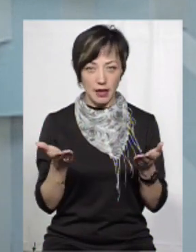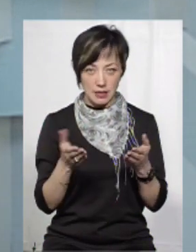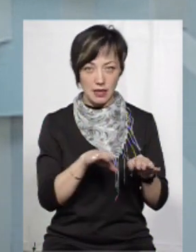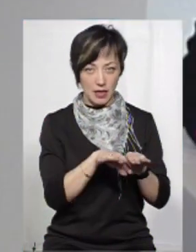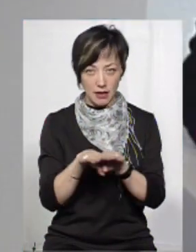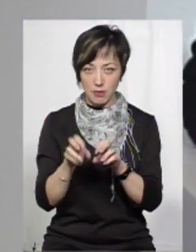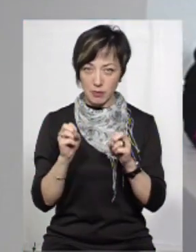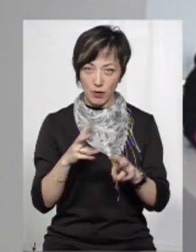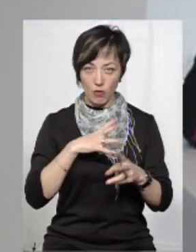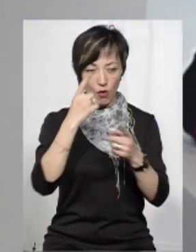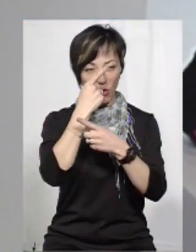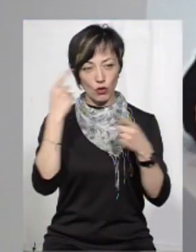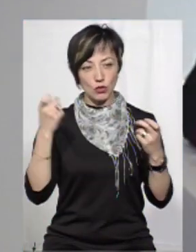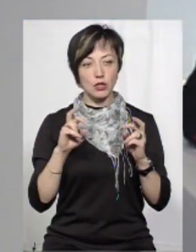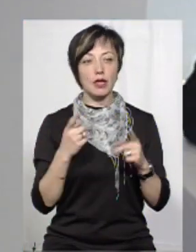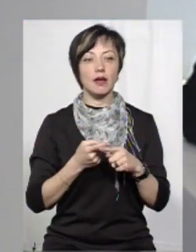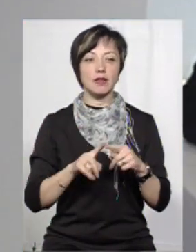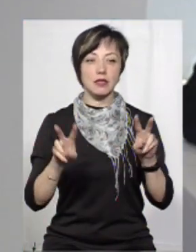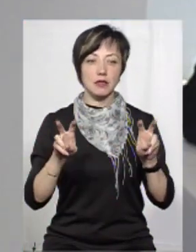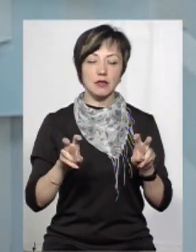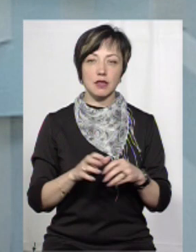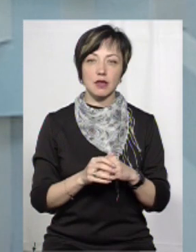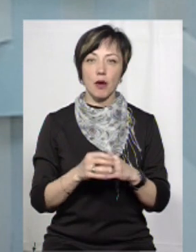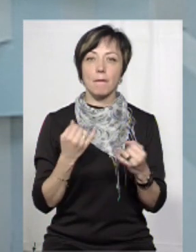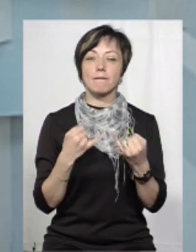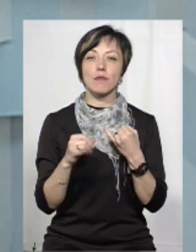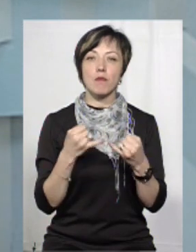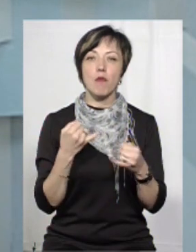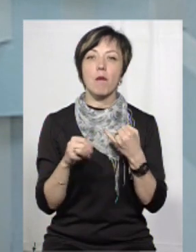якийсь рівень небезпеки був оголошений, як ви це називаєте?